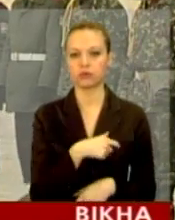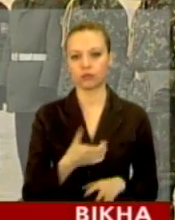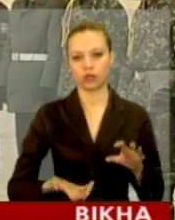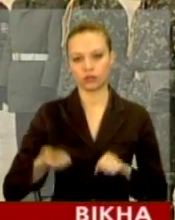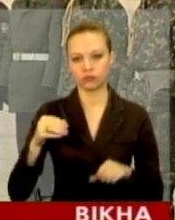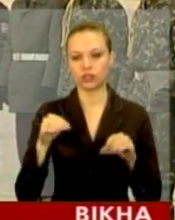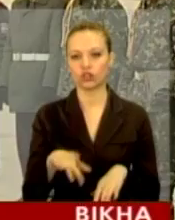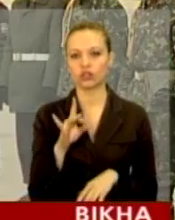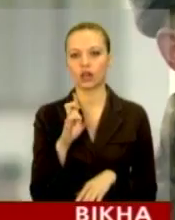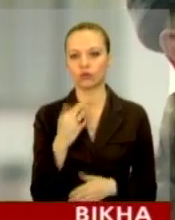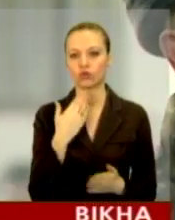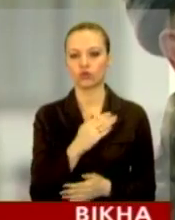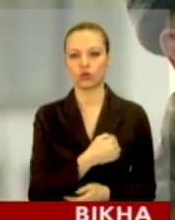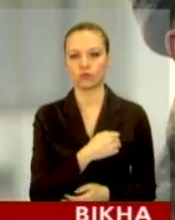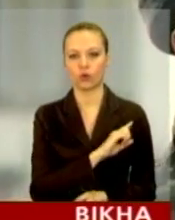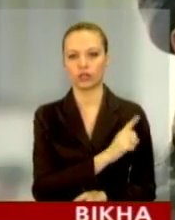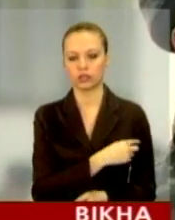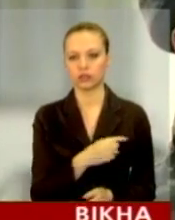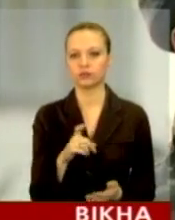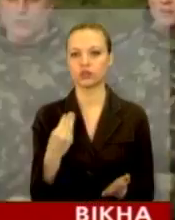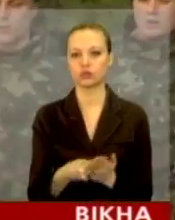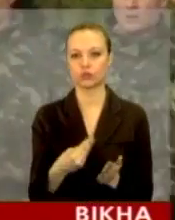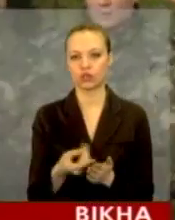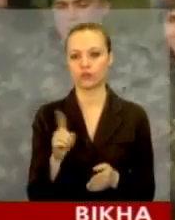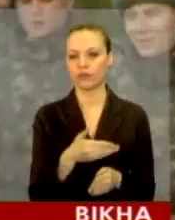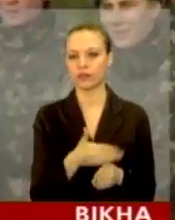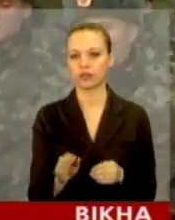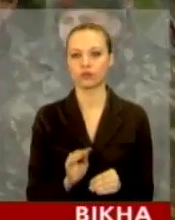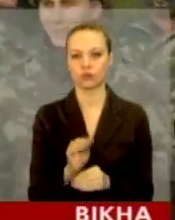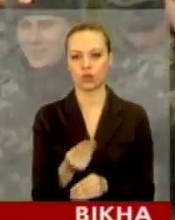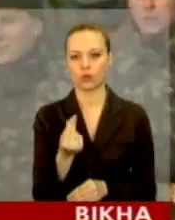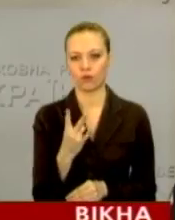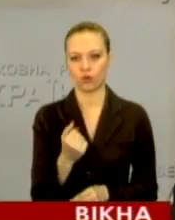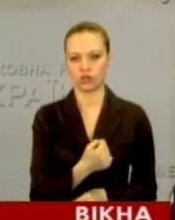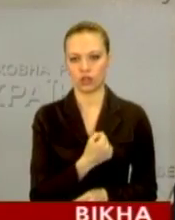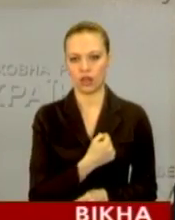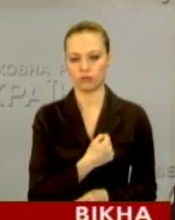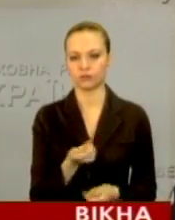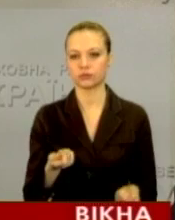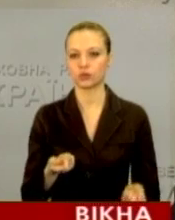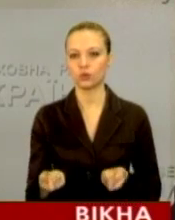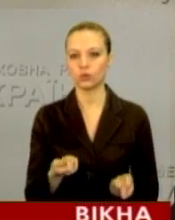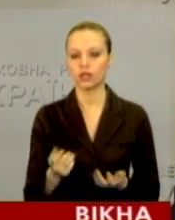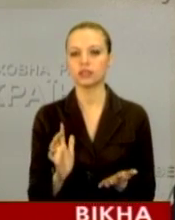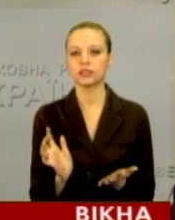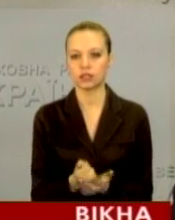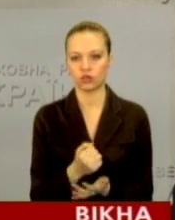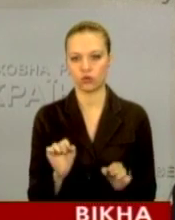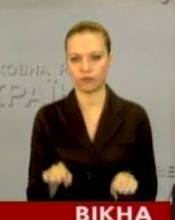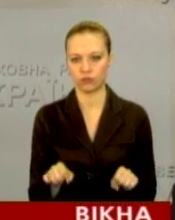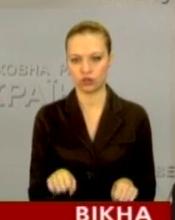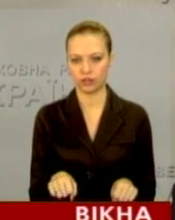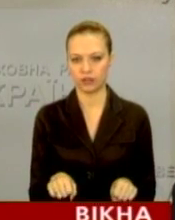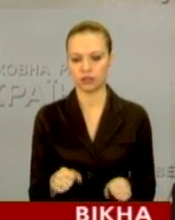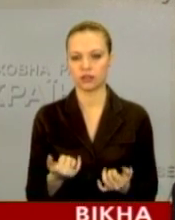рішення РНБО щодо Збройних сил. Уряд з бюджету навіть виділив додаткові кошти на армію. Уряд знайшов